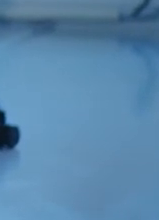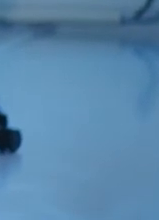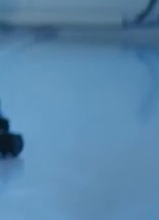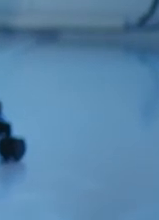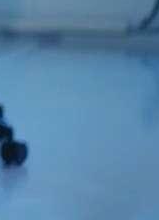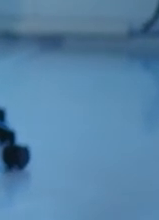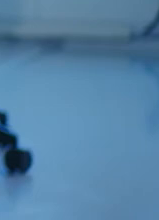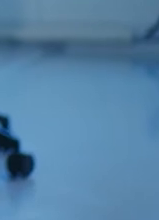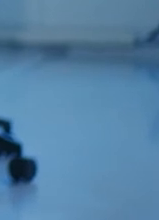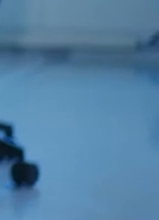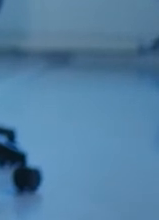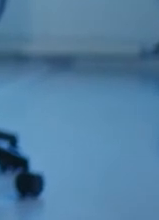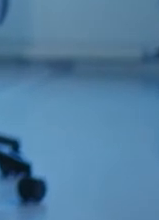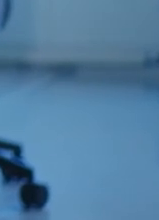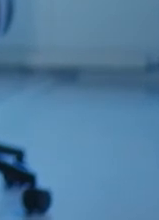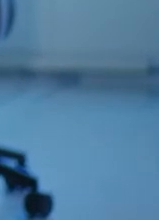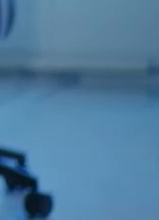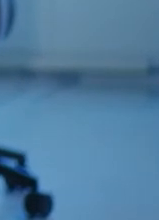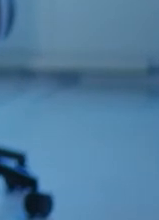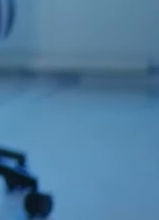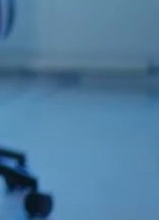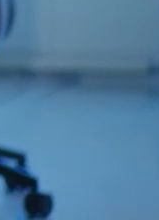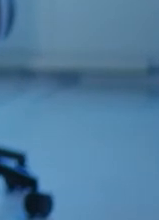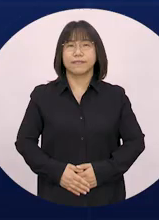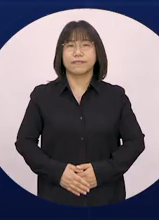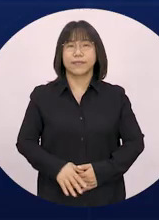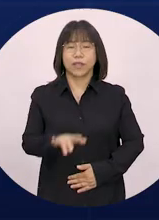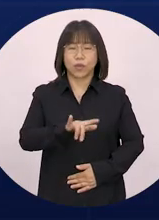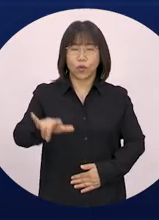고용노동부와 한국장애인고용공단이 함께합니다.